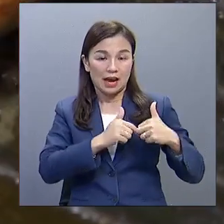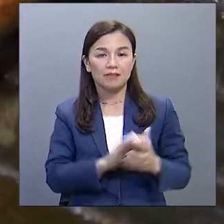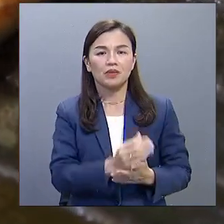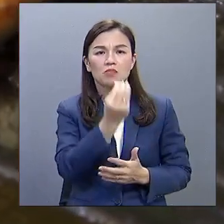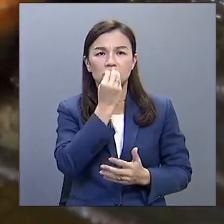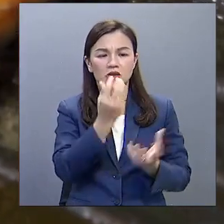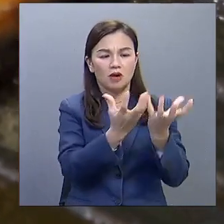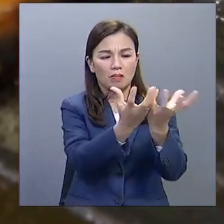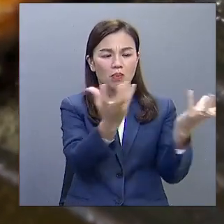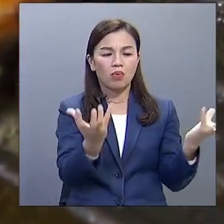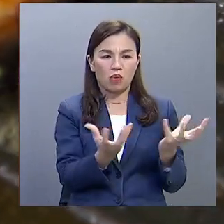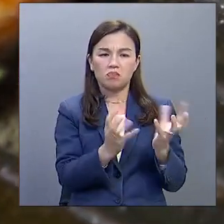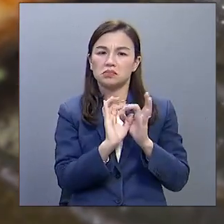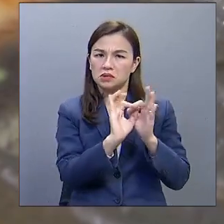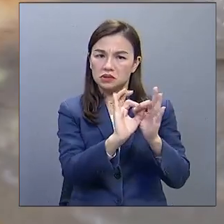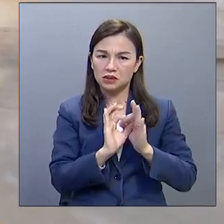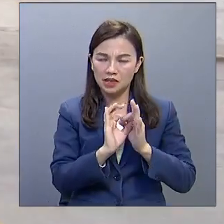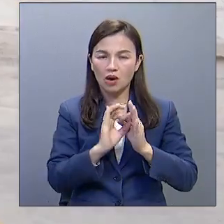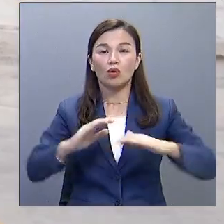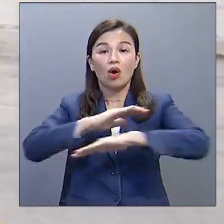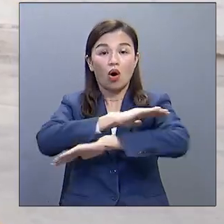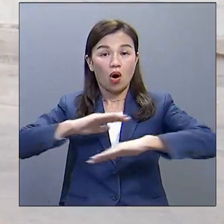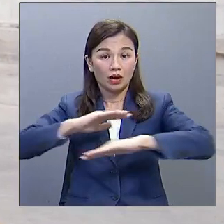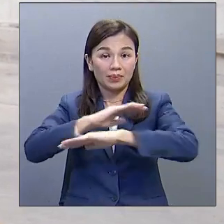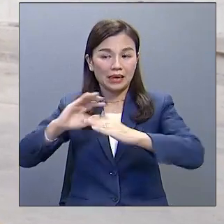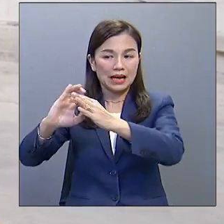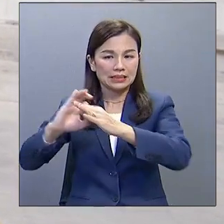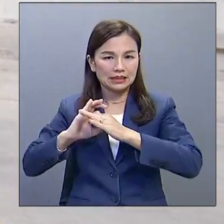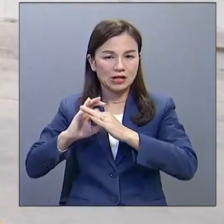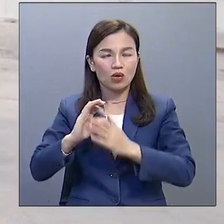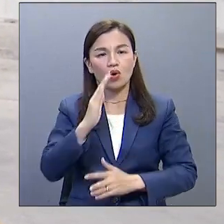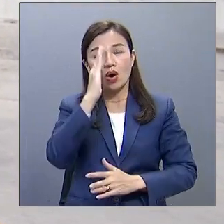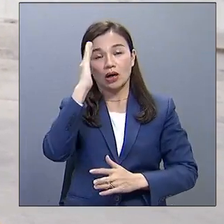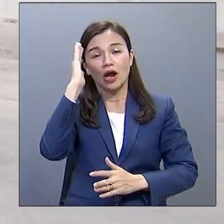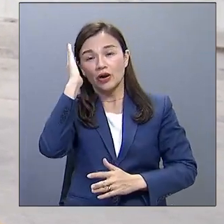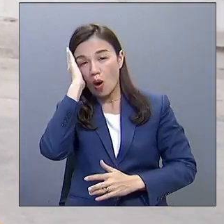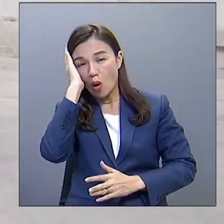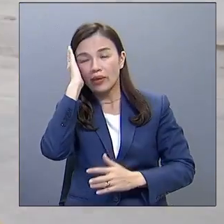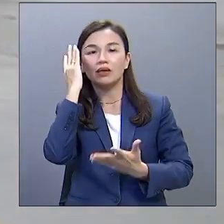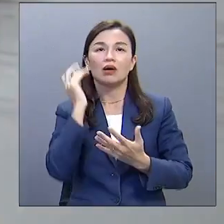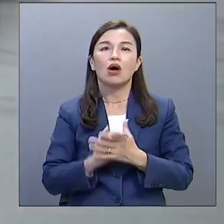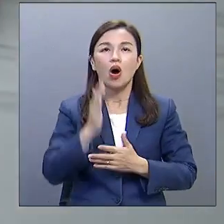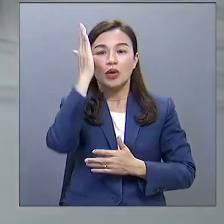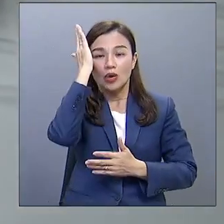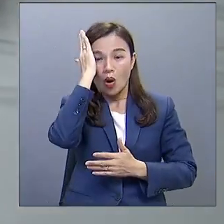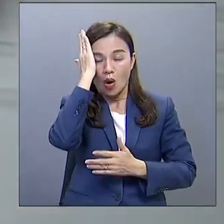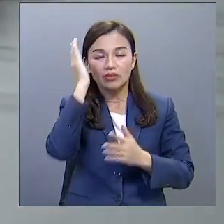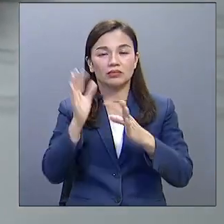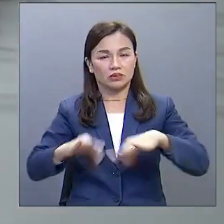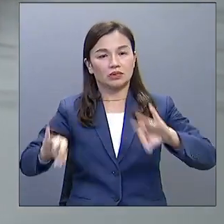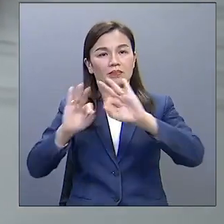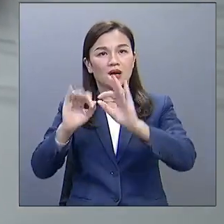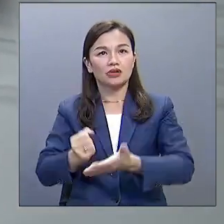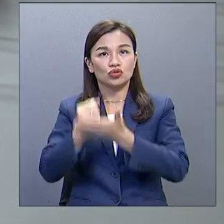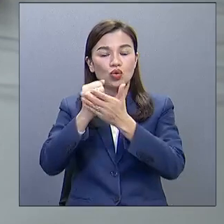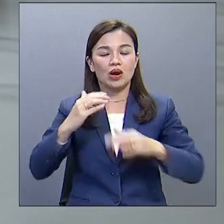ายละเอียดของมันเยอะ2ก็คือเรื่องออกกำลังกาย3ก็คือเรื่องการนอน ค ือการนอนเนี่ยก็มีความสำคัญมากในการฟื้นฟูทุกอย่